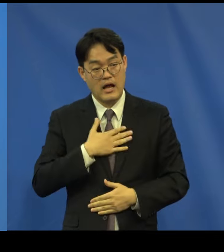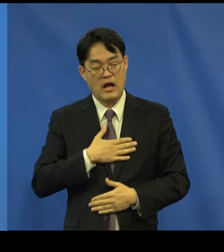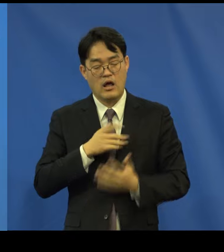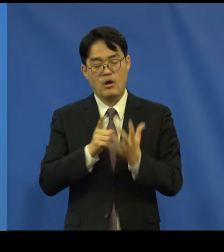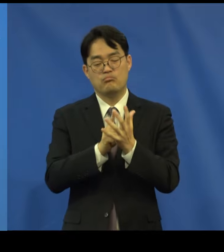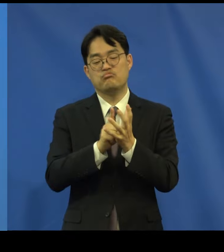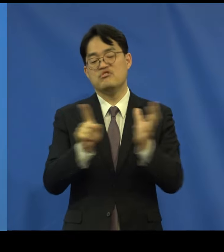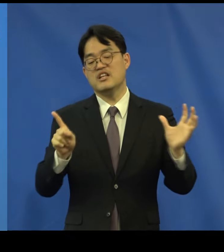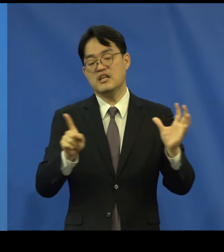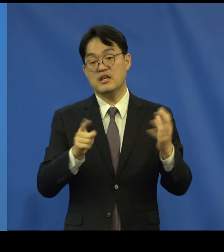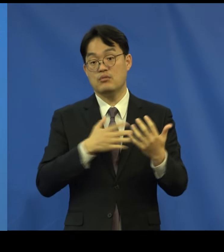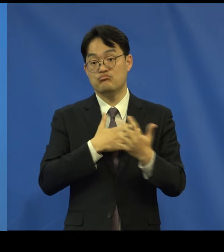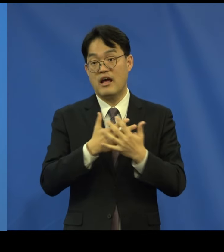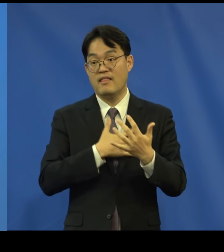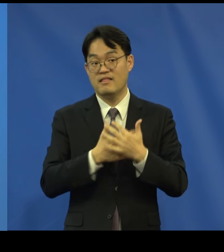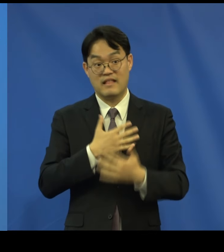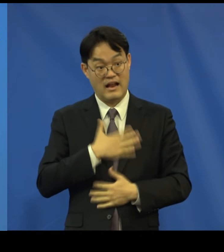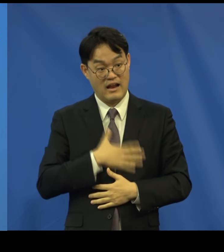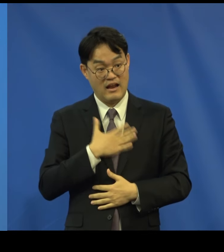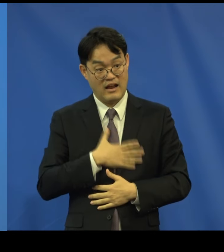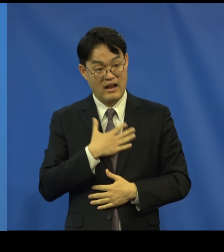아기들이 엄마와 떨어질 때,